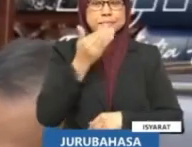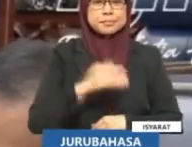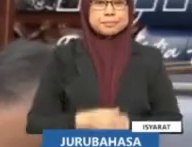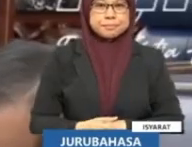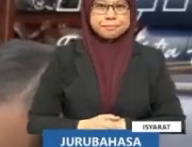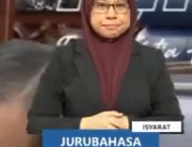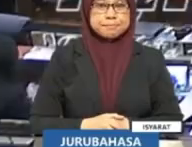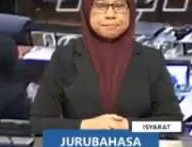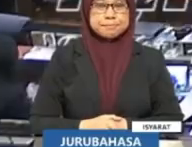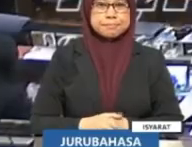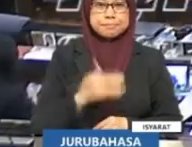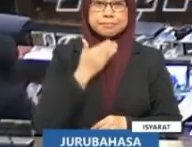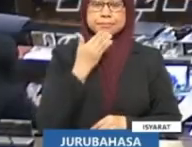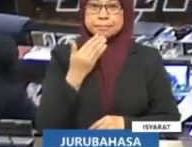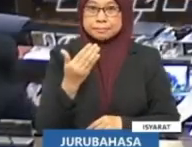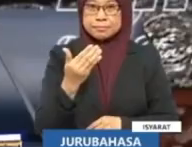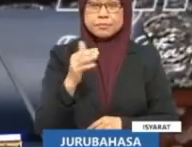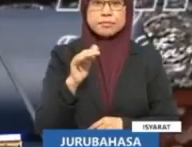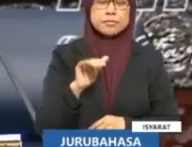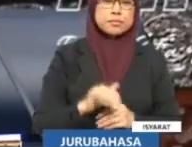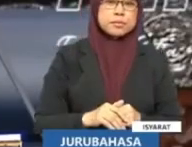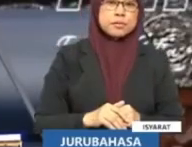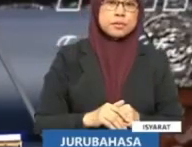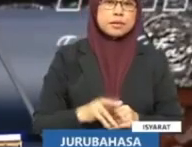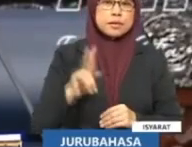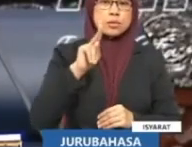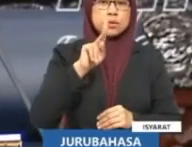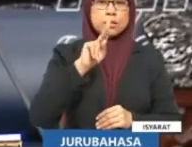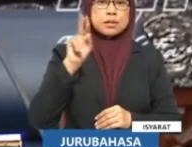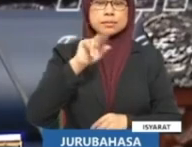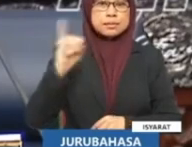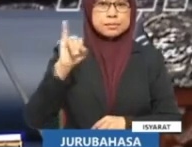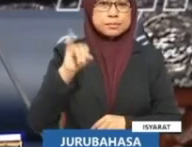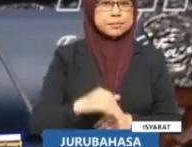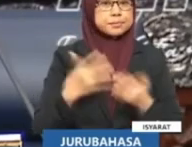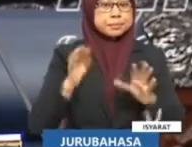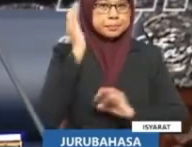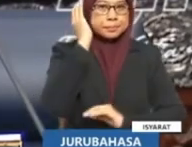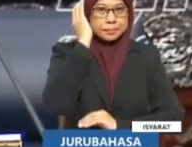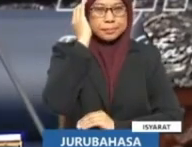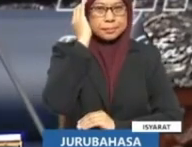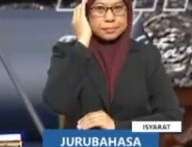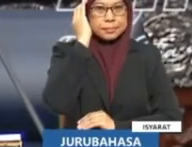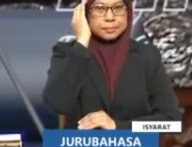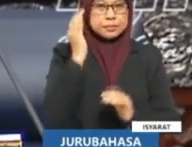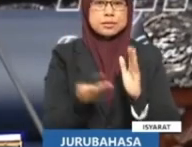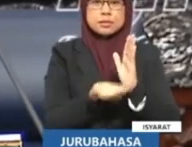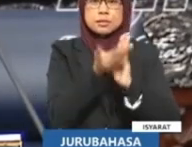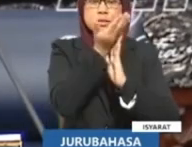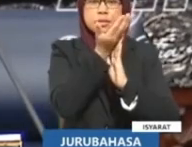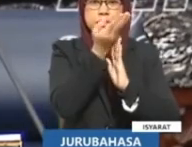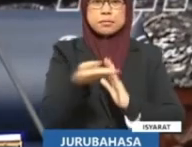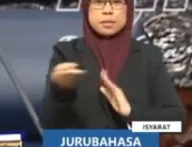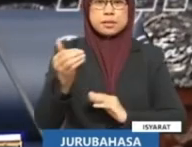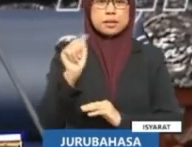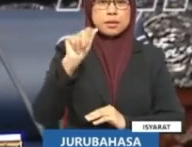tasbih Terima kasih atas hidup Terima kasih Kuala krai sebagaimana kita tahu bahwa kenaikan bahan